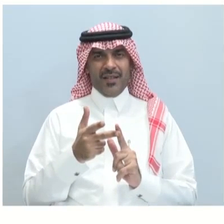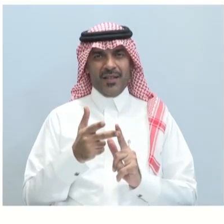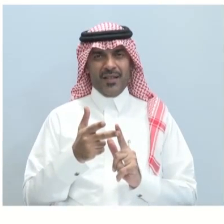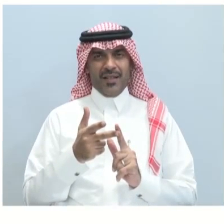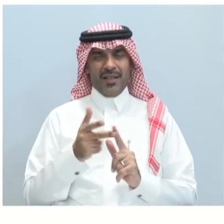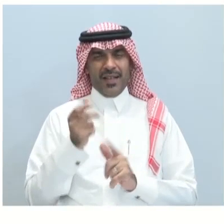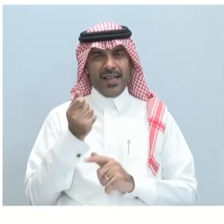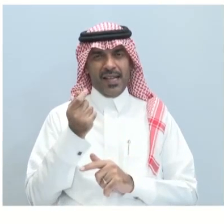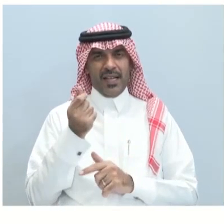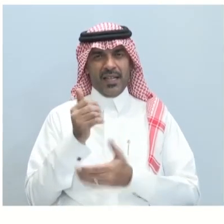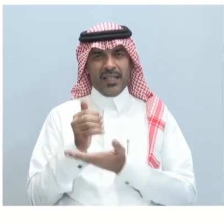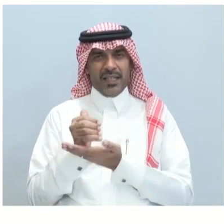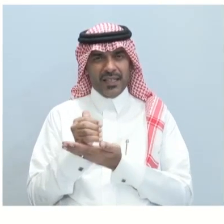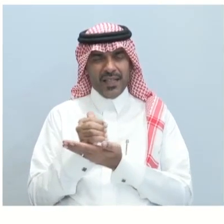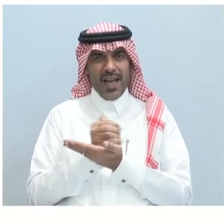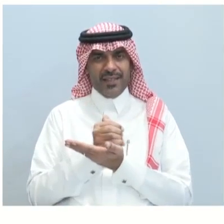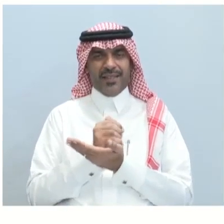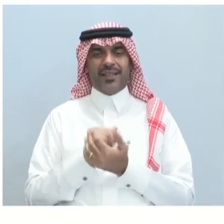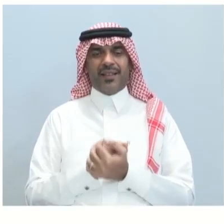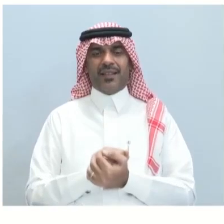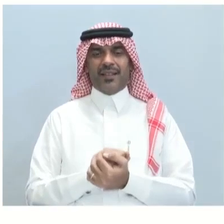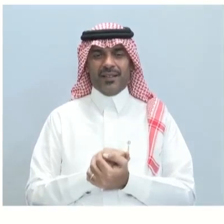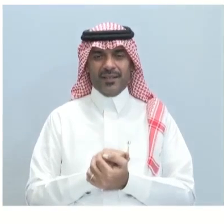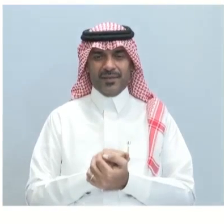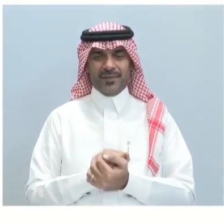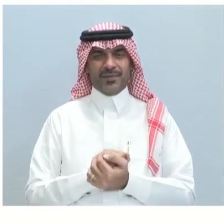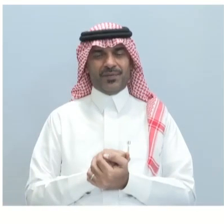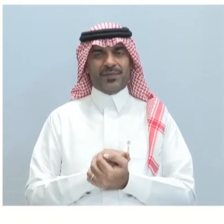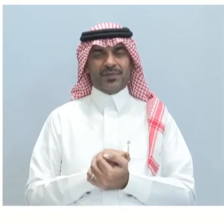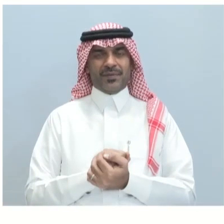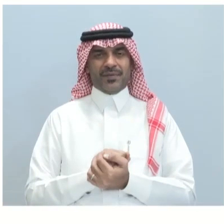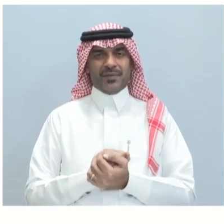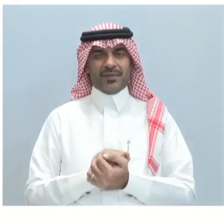كذلك الاقتصاد والمختص بدراسته الاقتصادي